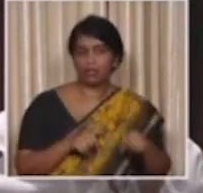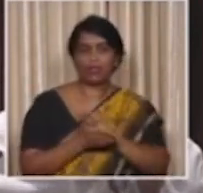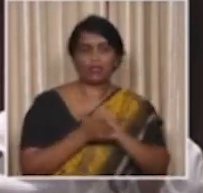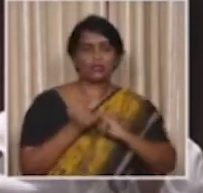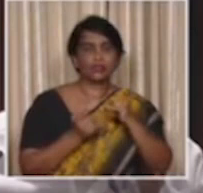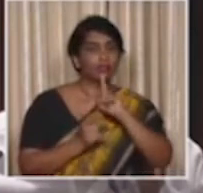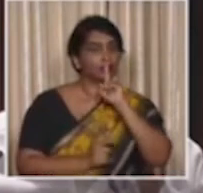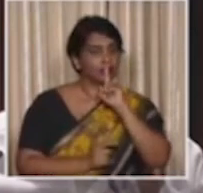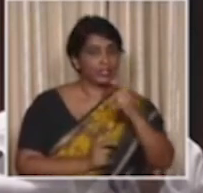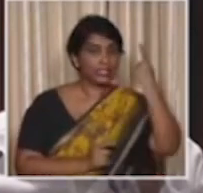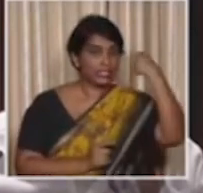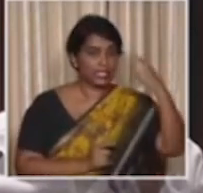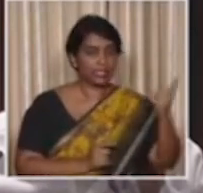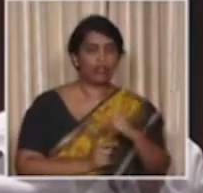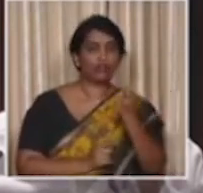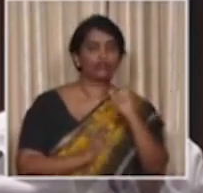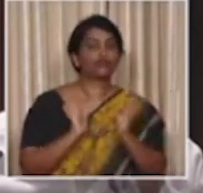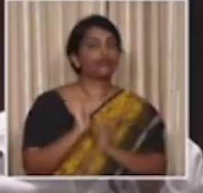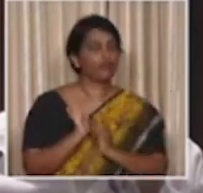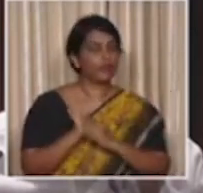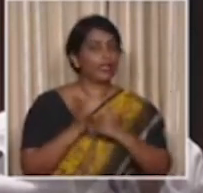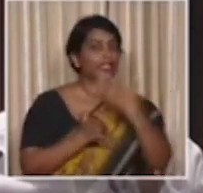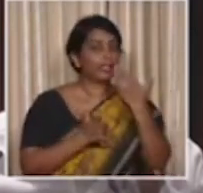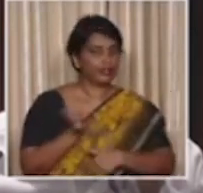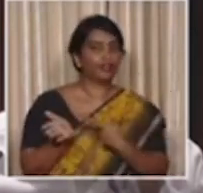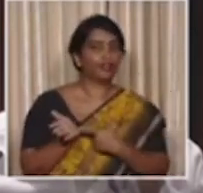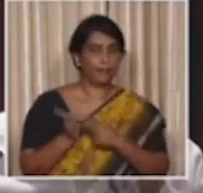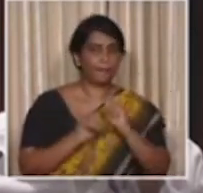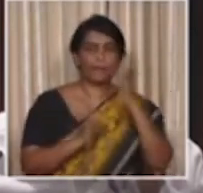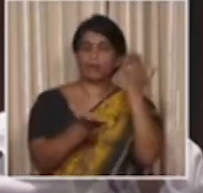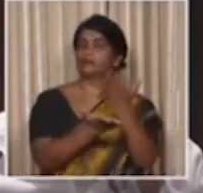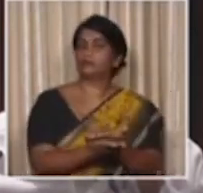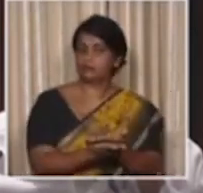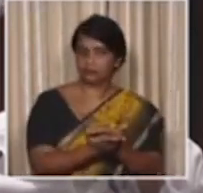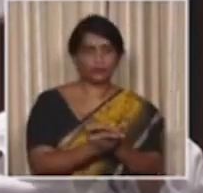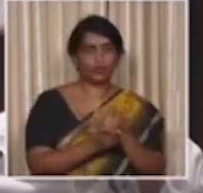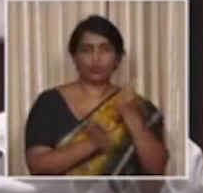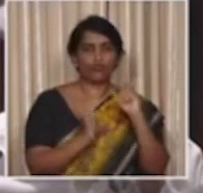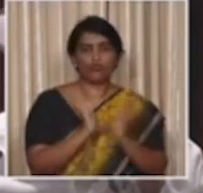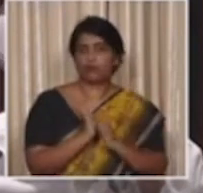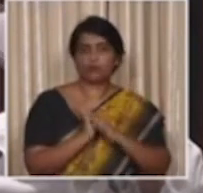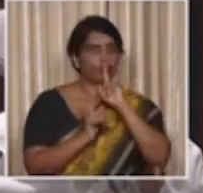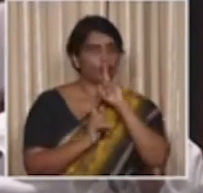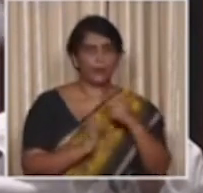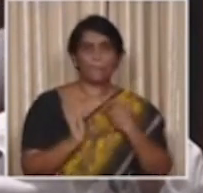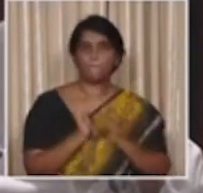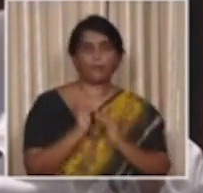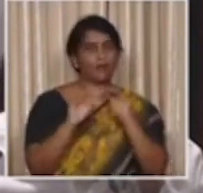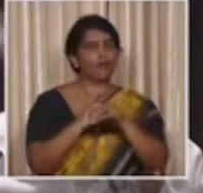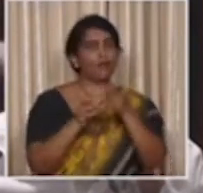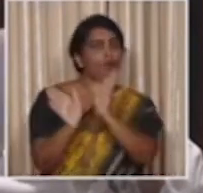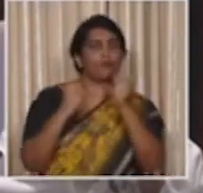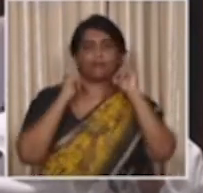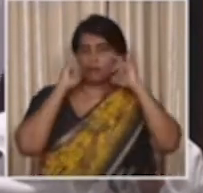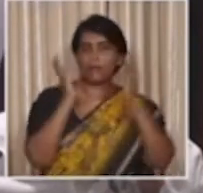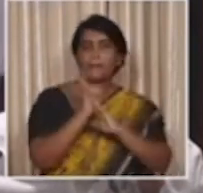මැතිතුමා ඉදිරිපත් කරා ඊයේ දවසේ මුදල් කාරක සභාවේ වාර්තාව මේ සභාවට සභාගත කරලා තියෙනවා. මේ මුදල් කාරක සභාවේ අර කියපු විදිහට අපි සමාජිකත් නැහැ, වෙච්ච දේ දන්නේත්